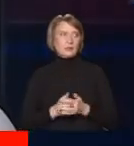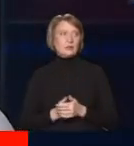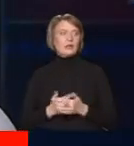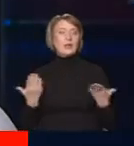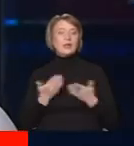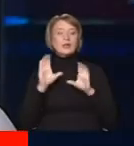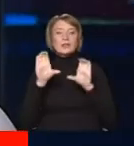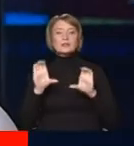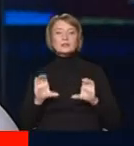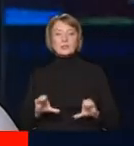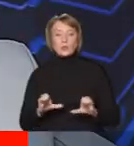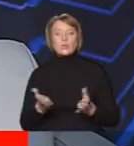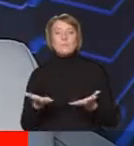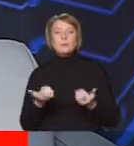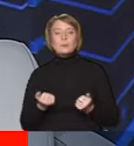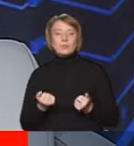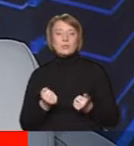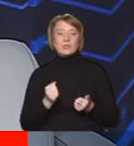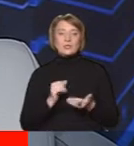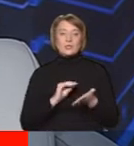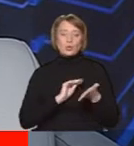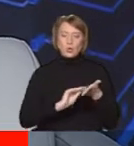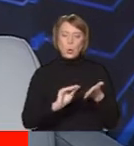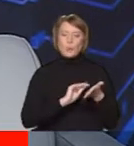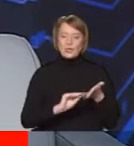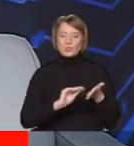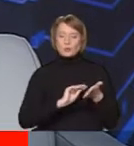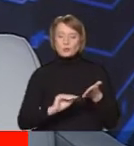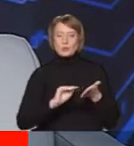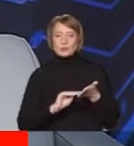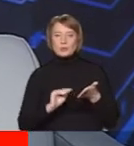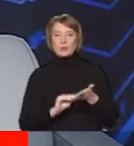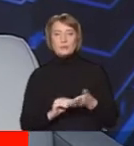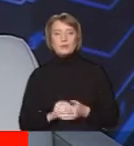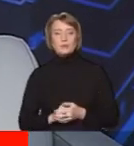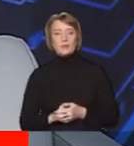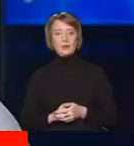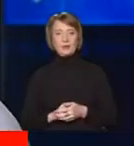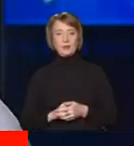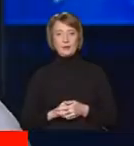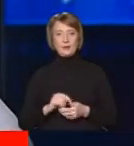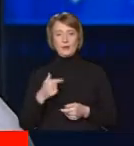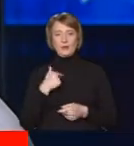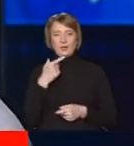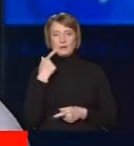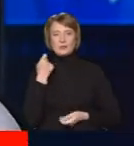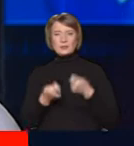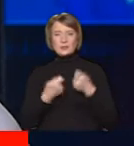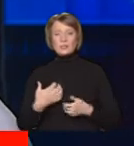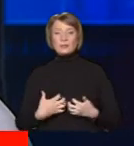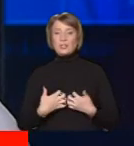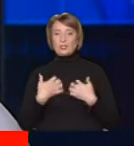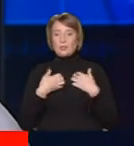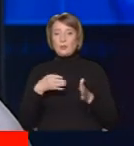які закони під кого приймаються. Там дописуються чи чоркаються щось потрошки. Жахливі речі ухвалюються, в принципі, як і минулі, але якщо ми говоримо про містобудівне законодавство, воно жахливо, воно